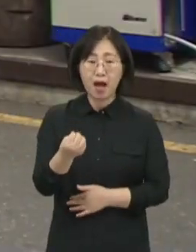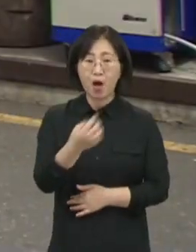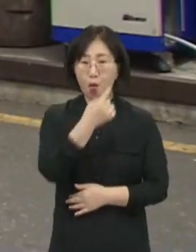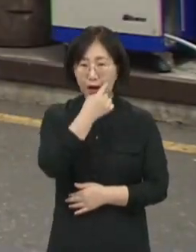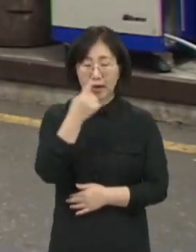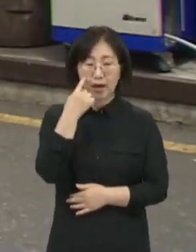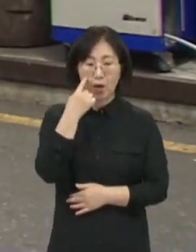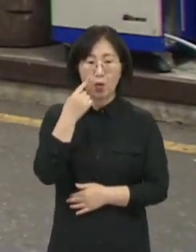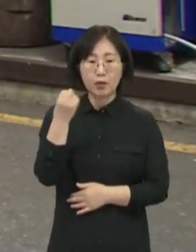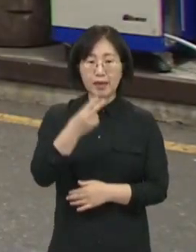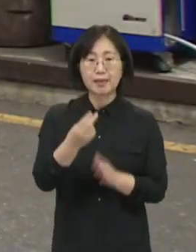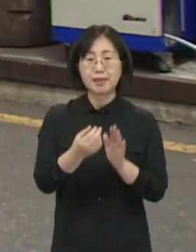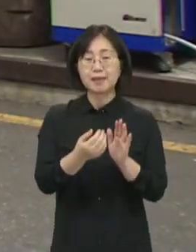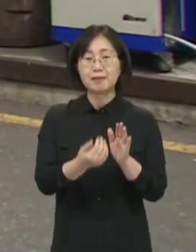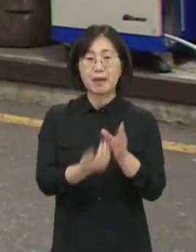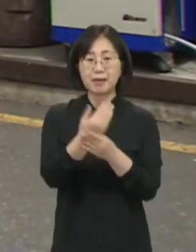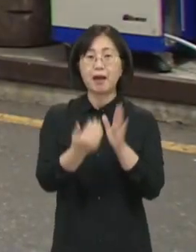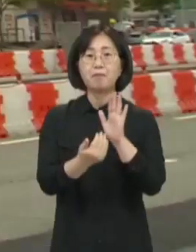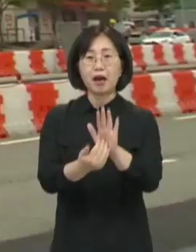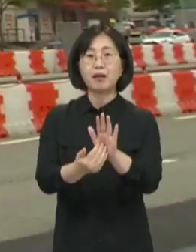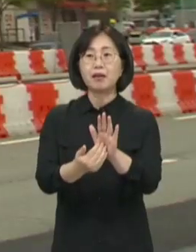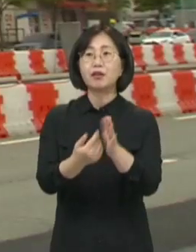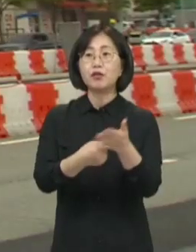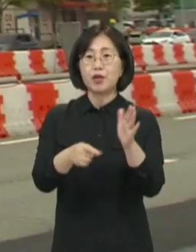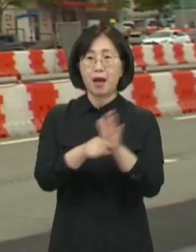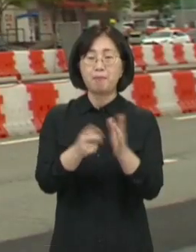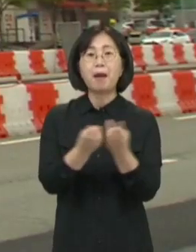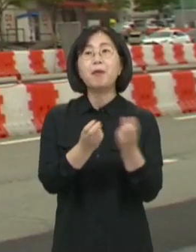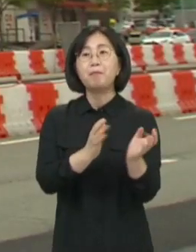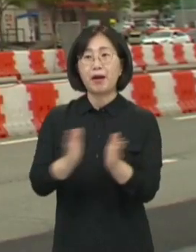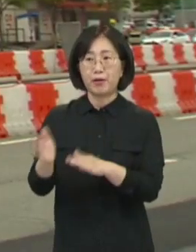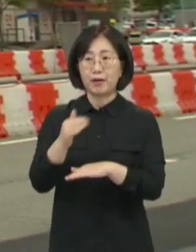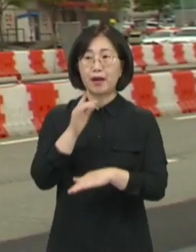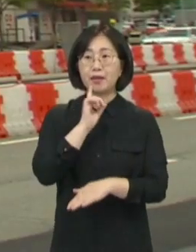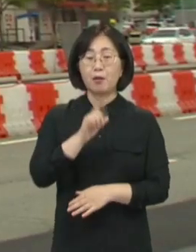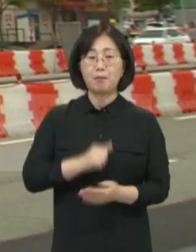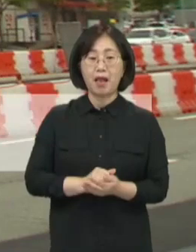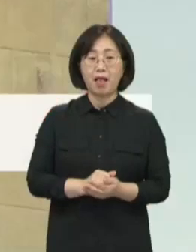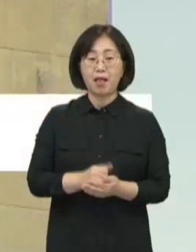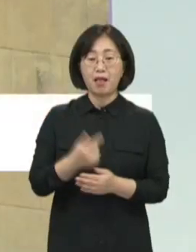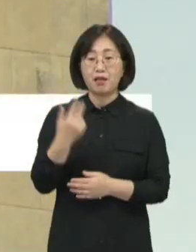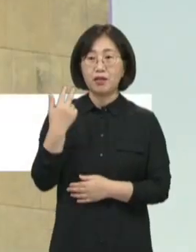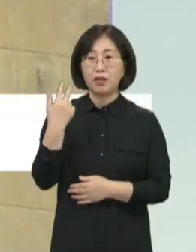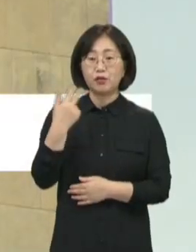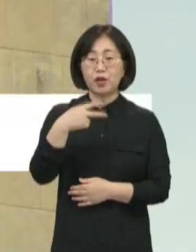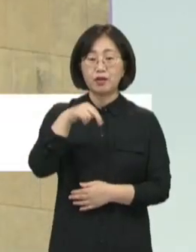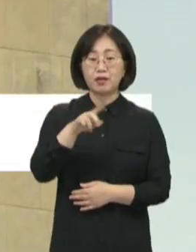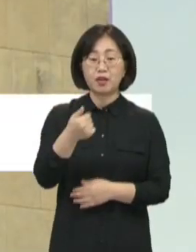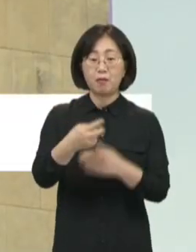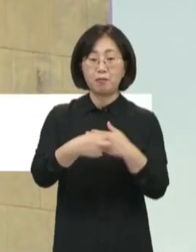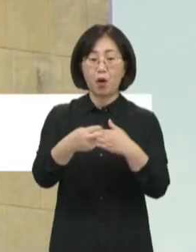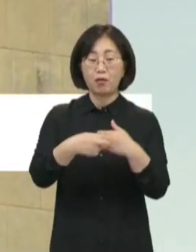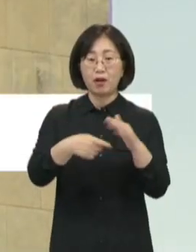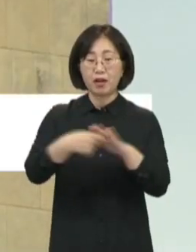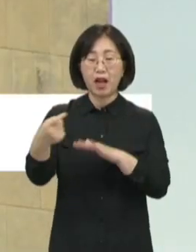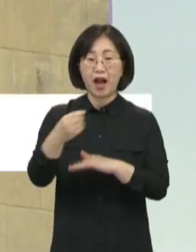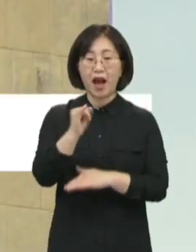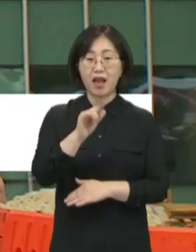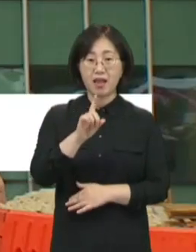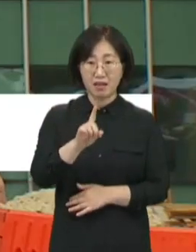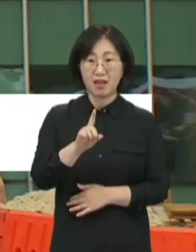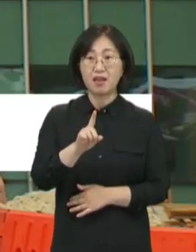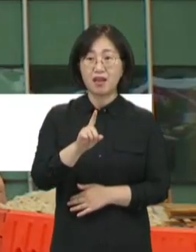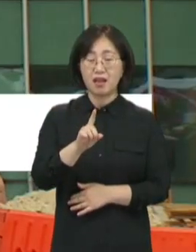재발 방지책도 마련하겠다고 밝혔습니다. 지난 주말엔 대전 선병원 누리집이 해킹당해 아이디와 비밀번호 등 18만